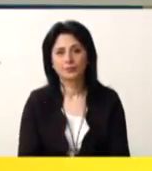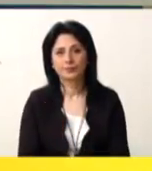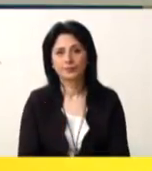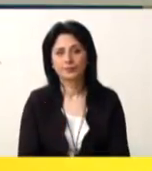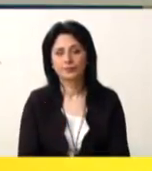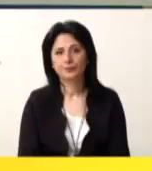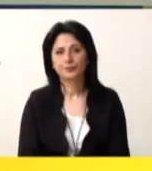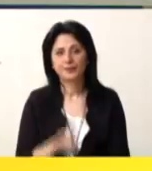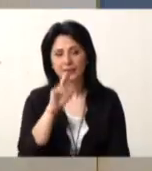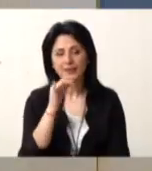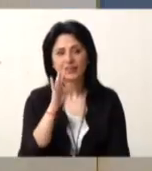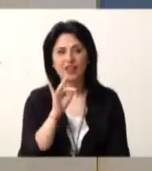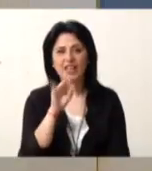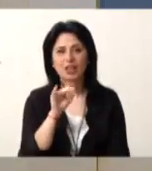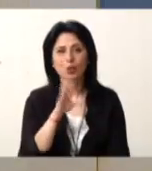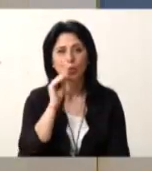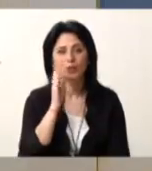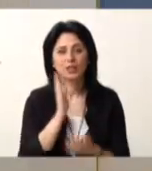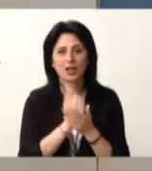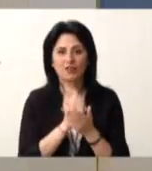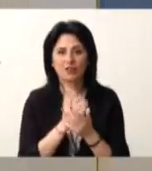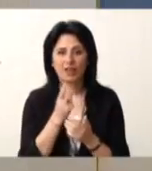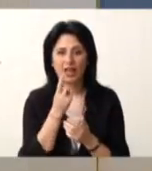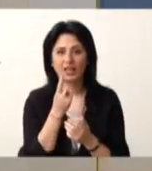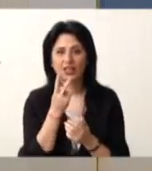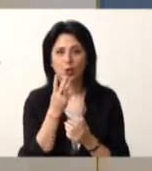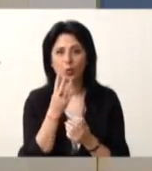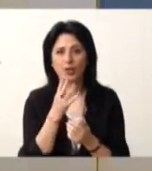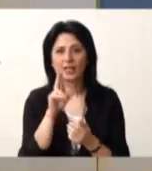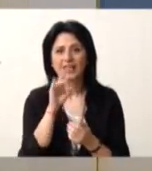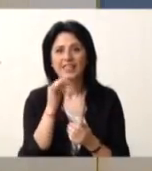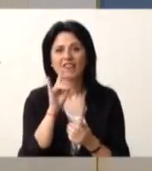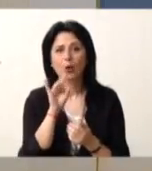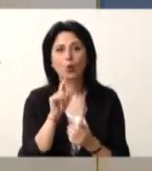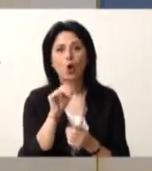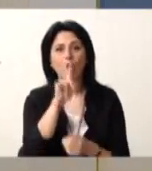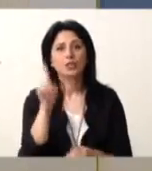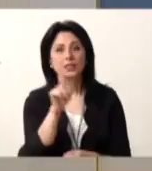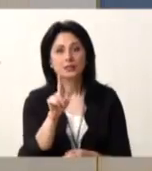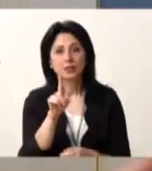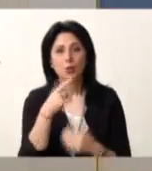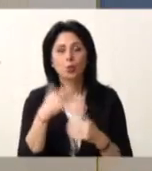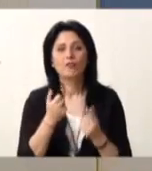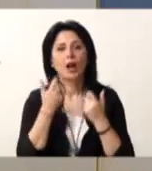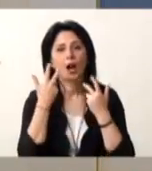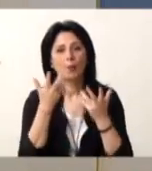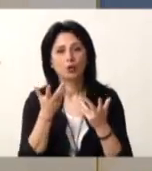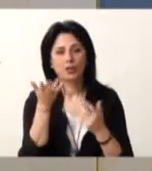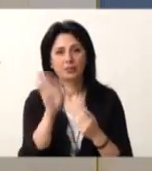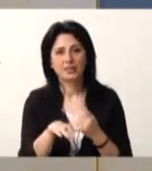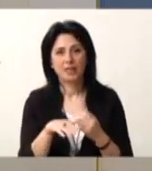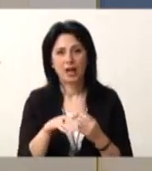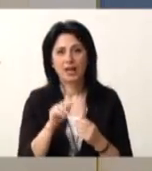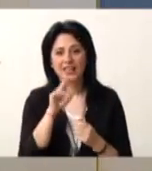გამოშვერილობის ანთება. დივერტიკული ეს არის, როცა გვაქვს ერთეული, დივერტიკულოს ვეძახით ჩვენ, როცა არის რამოდენიმე დივერტიკული